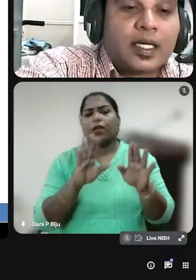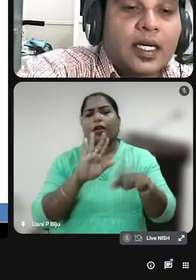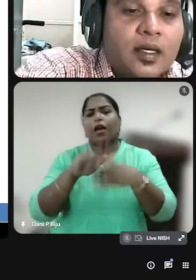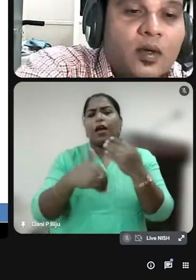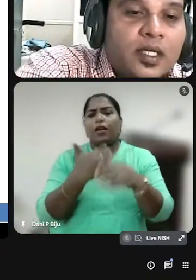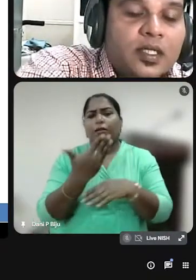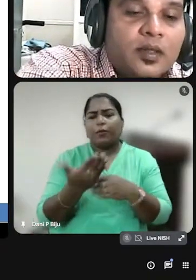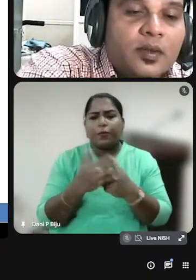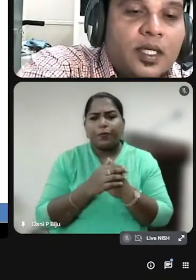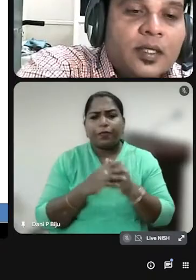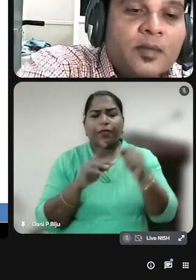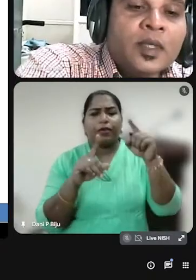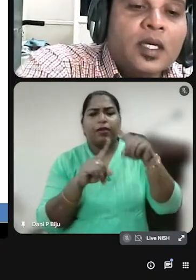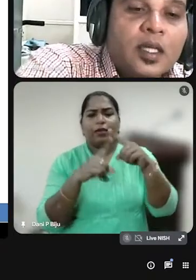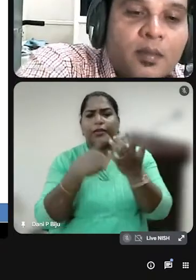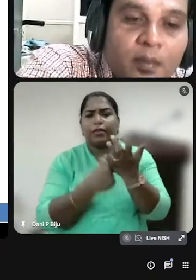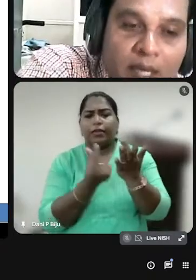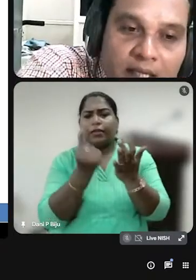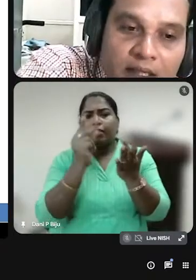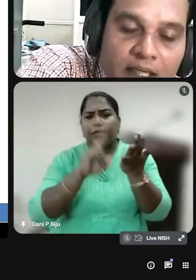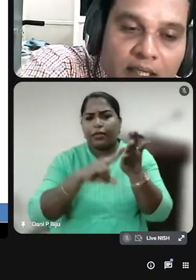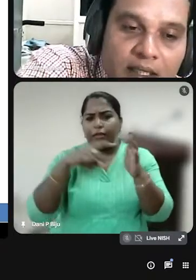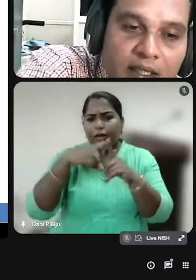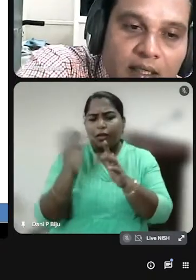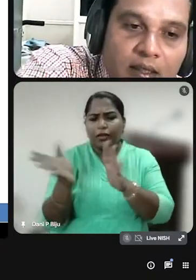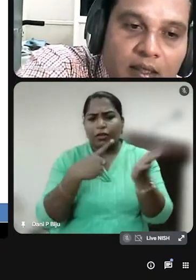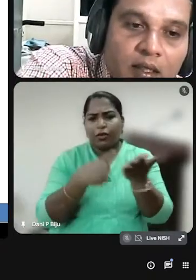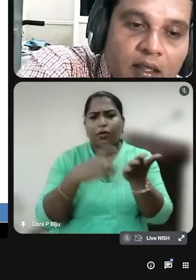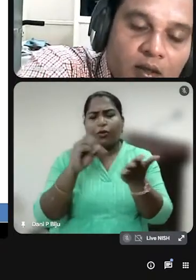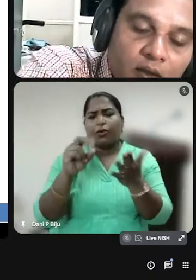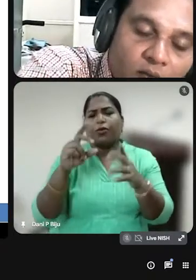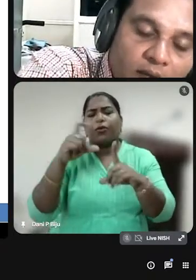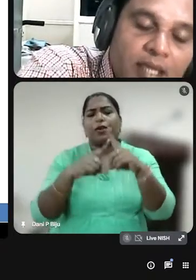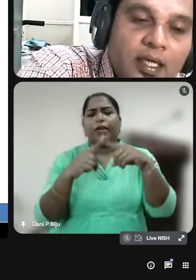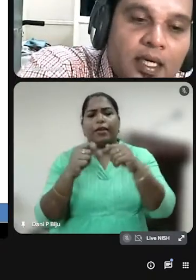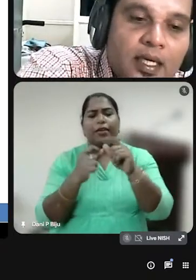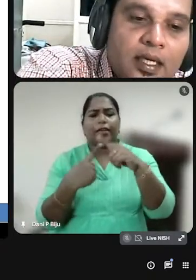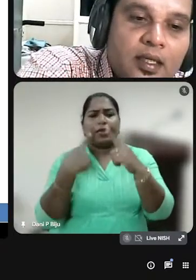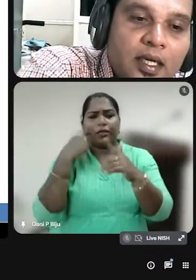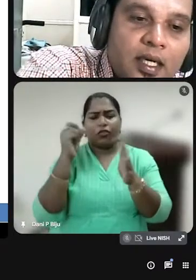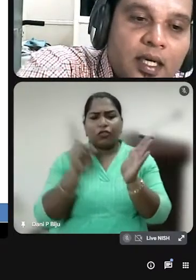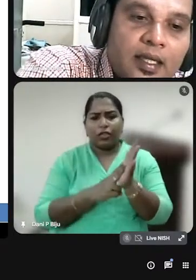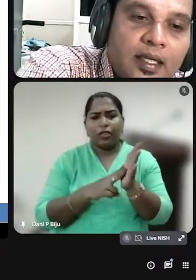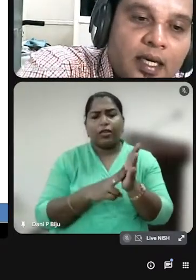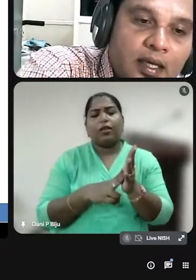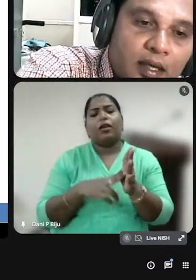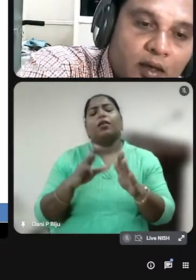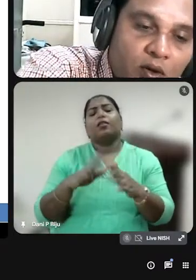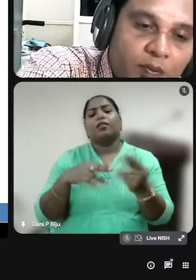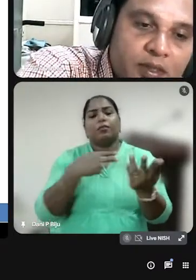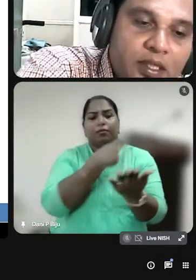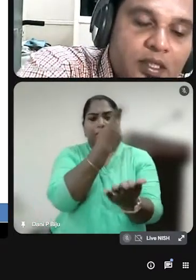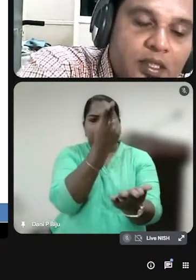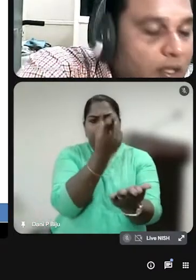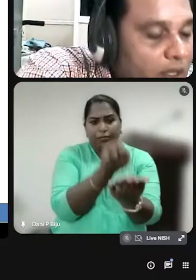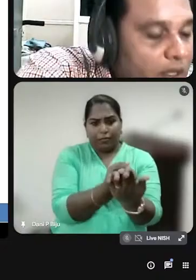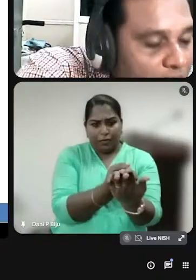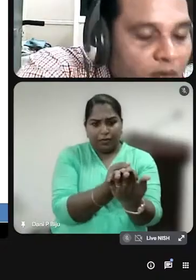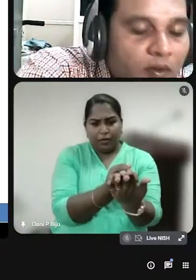അതുപോലെ തന്നെ ട്രങ്ക് റൊട്ടേഷൻ എന്ന് പറയുന്നത് മലർന്ന് കിടക്കുക, വലത് കാല് ഇടത് കാലിന്റെ